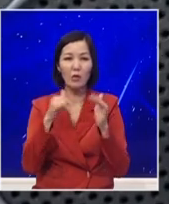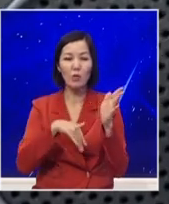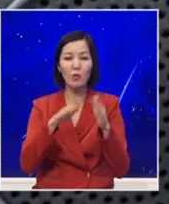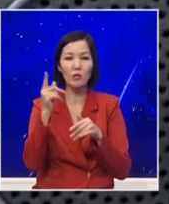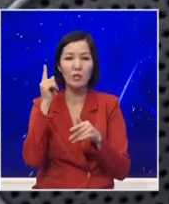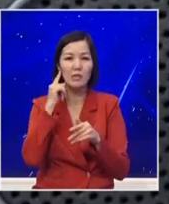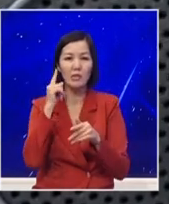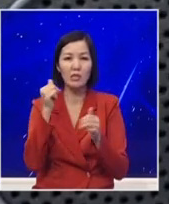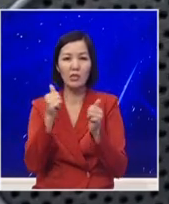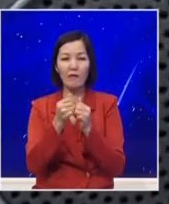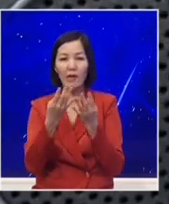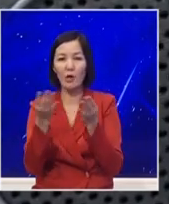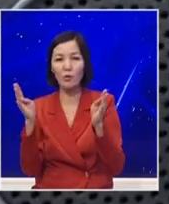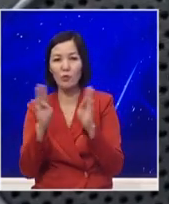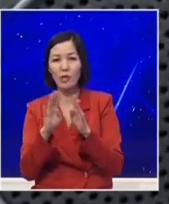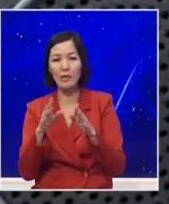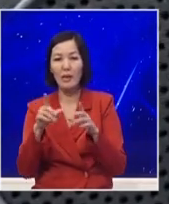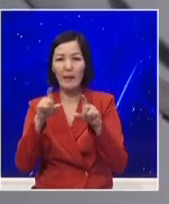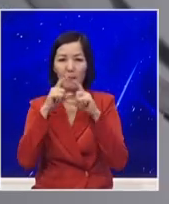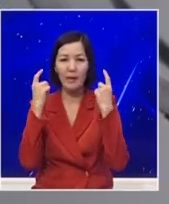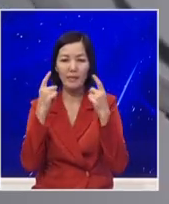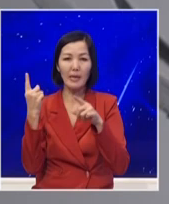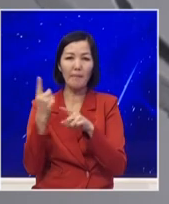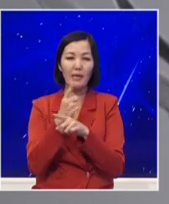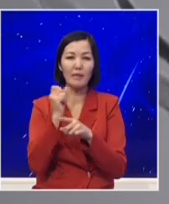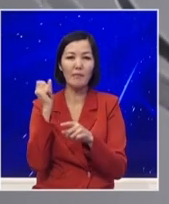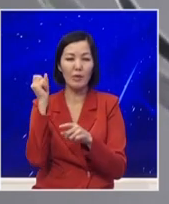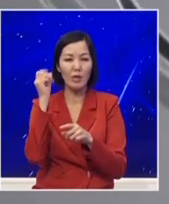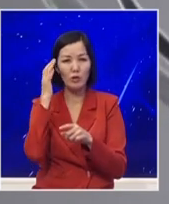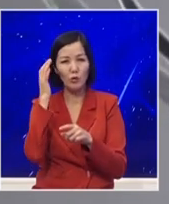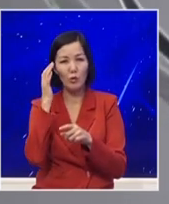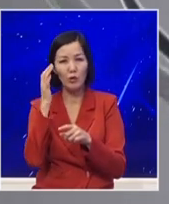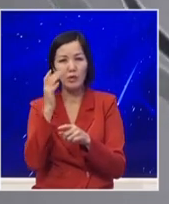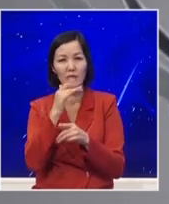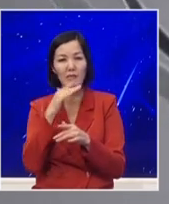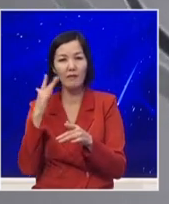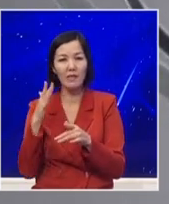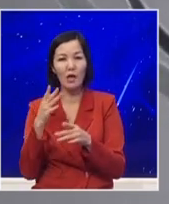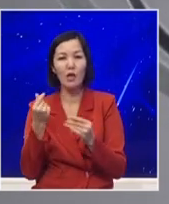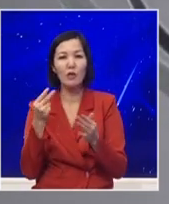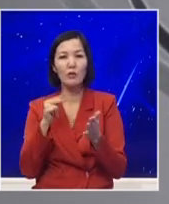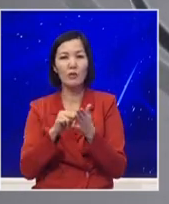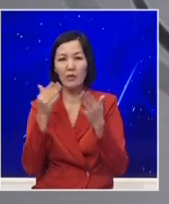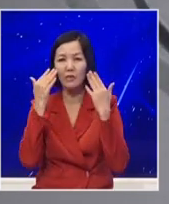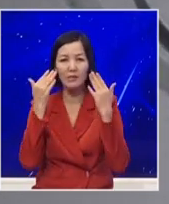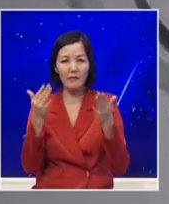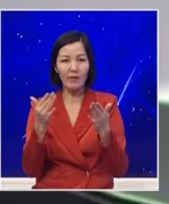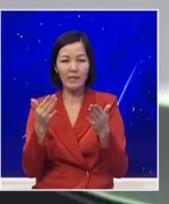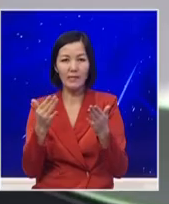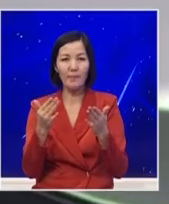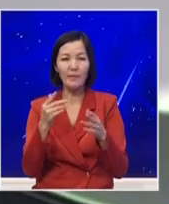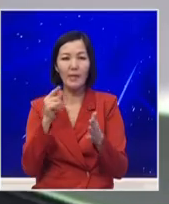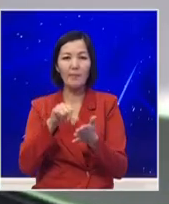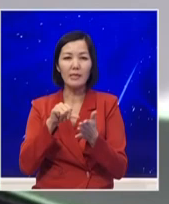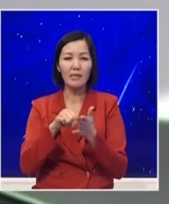человека окружающим. Маска выпускается в белом и черном цветах. Сколько стоит чудо-устройство, пока неизвестно, но, по